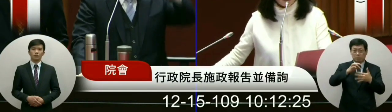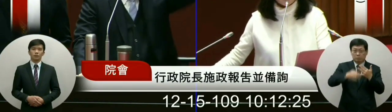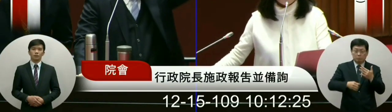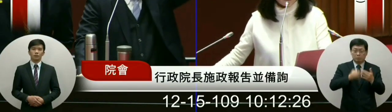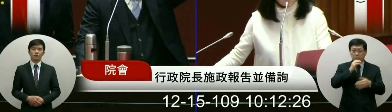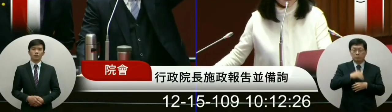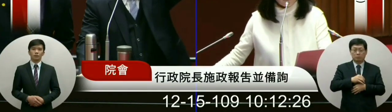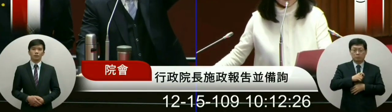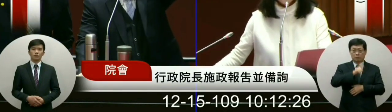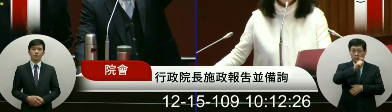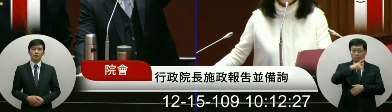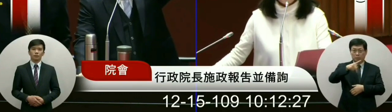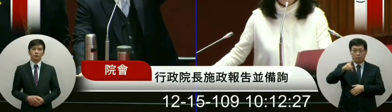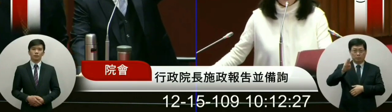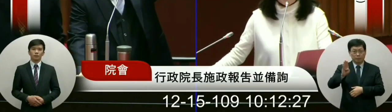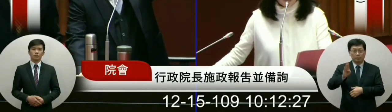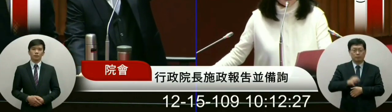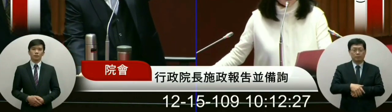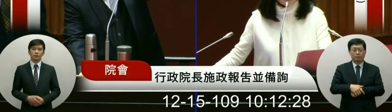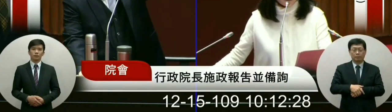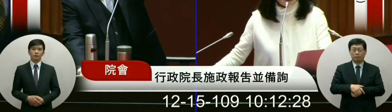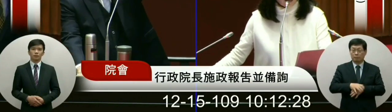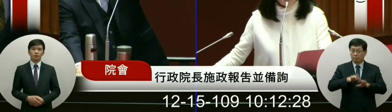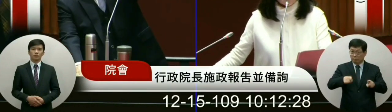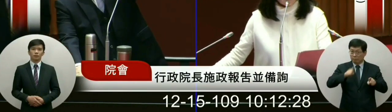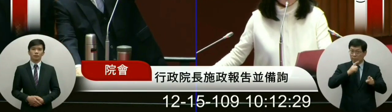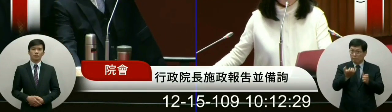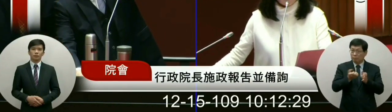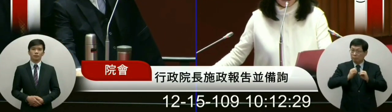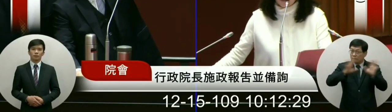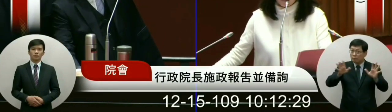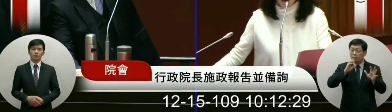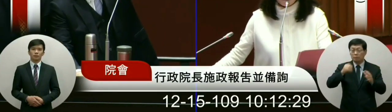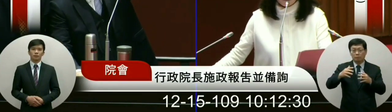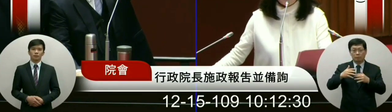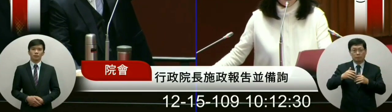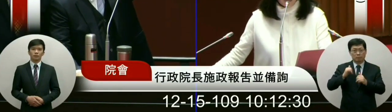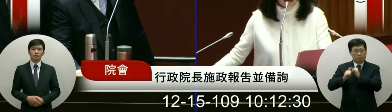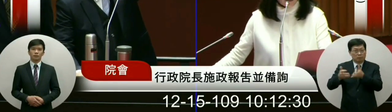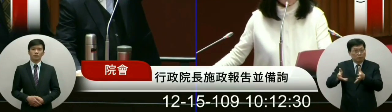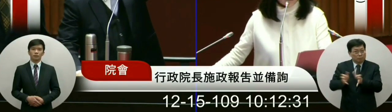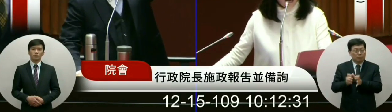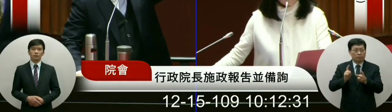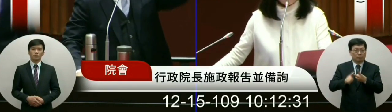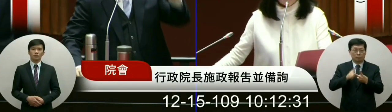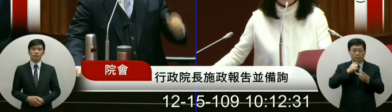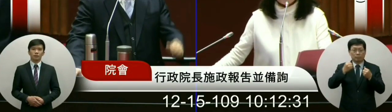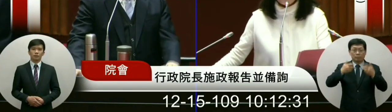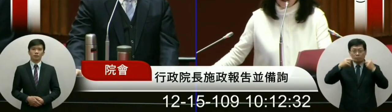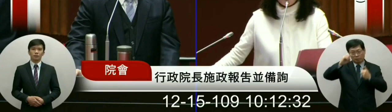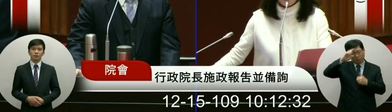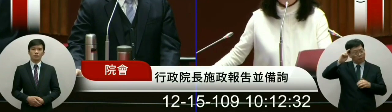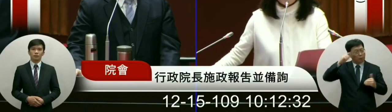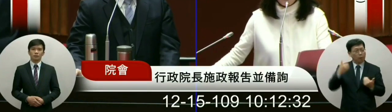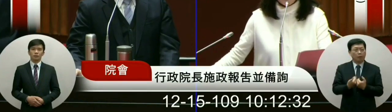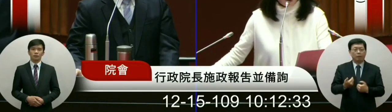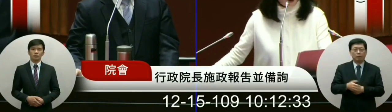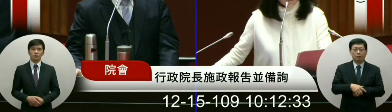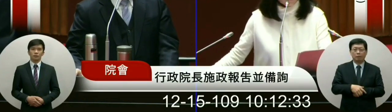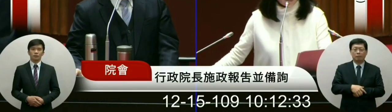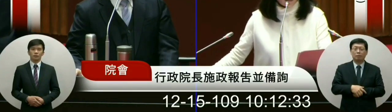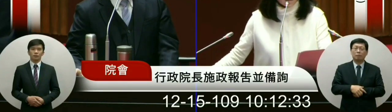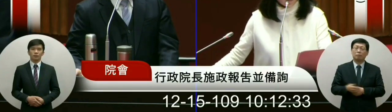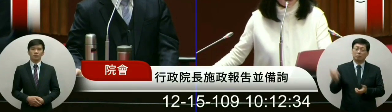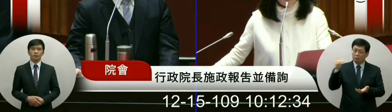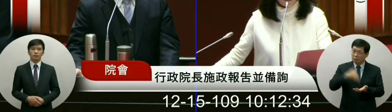为 10ppb。 而这一次的预告遭到了民间团体还有在野党的反对，